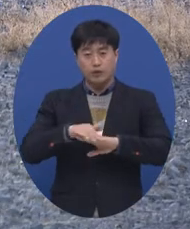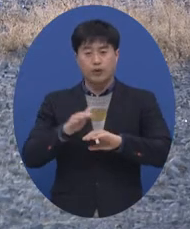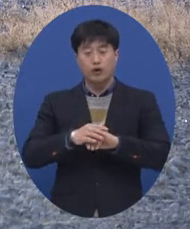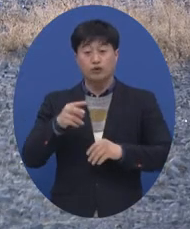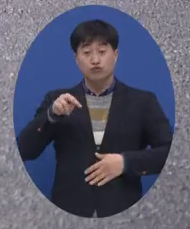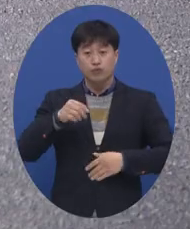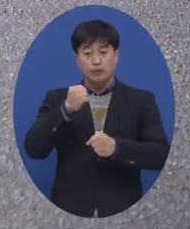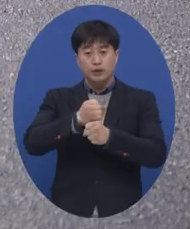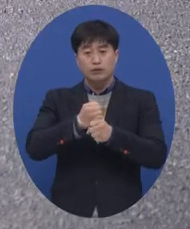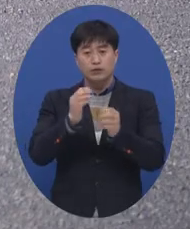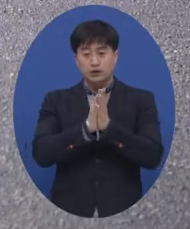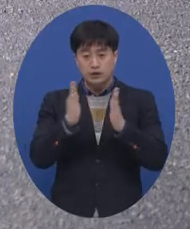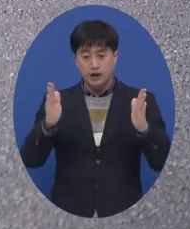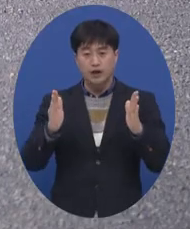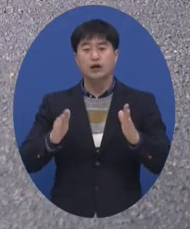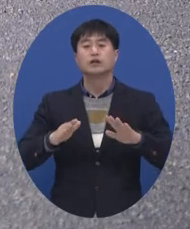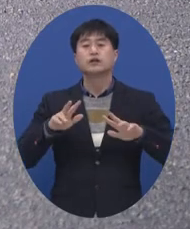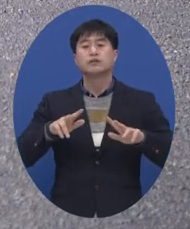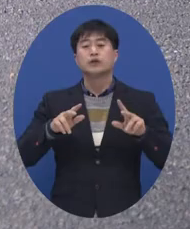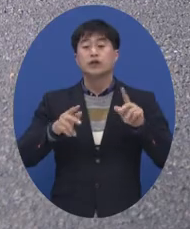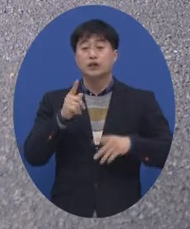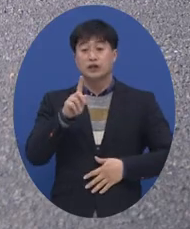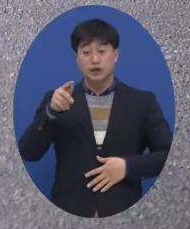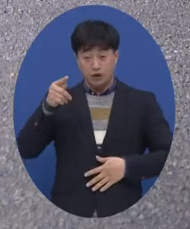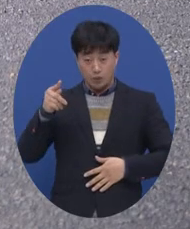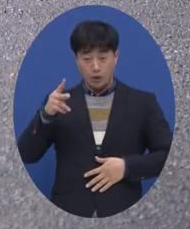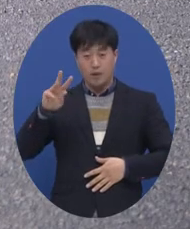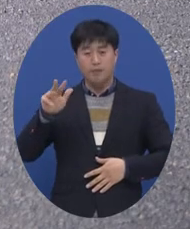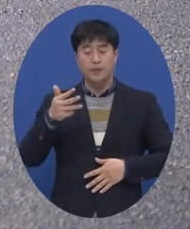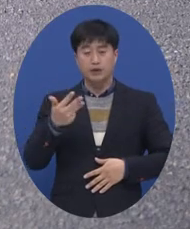생산이 본격화될 경우 현재 킬로그램당